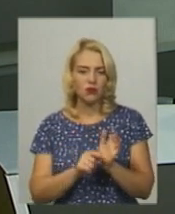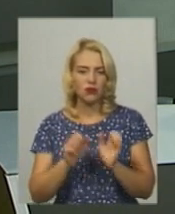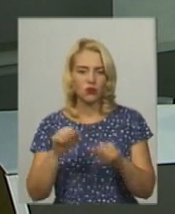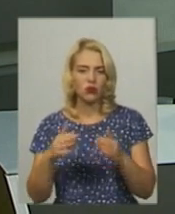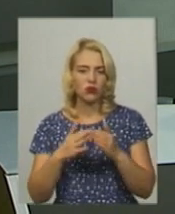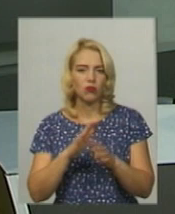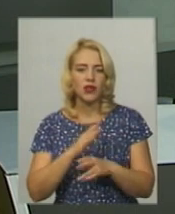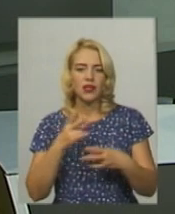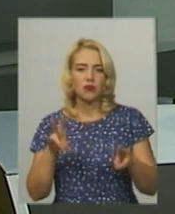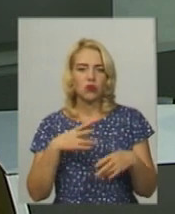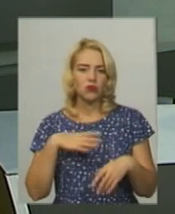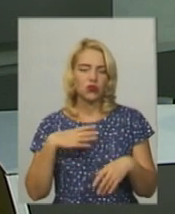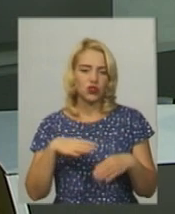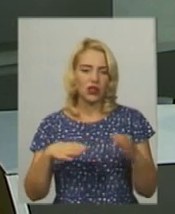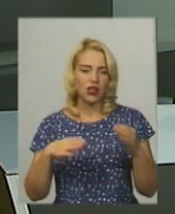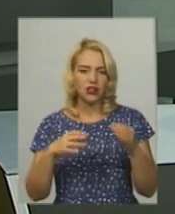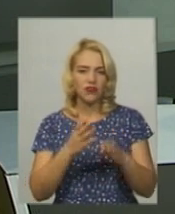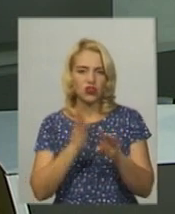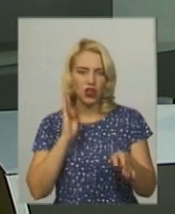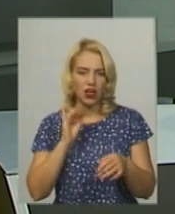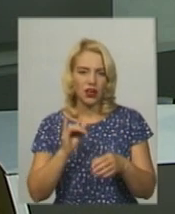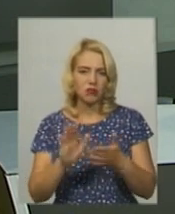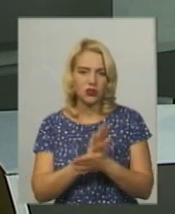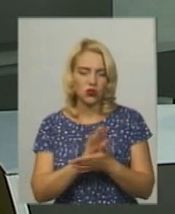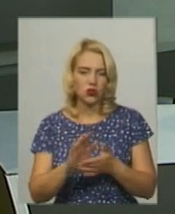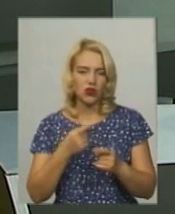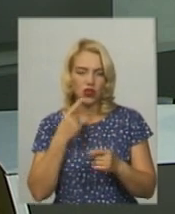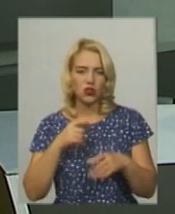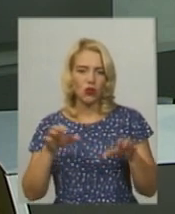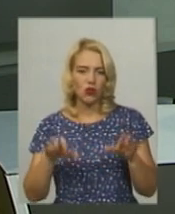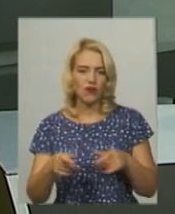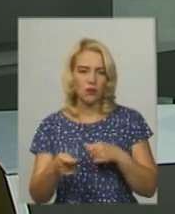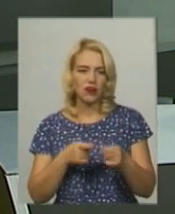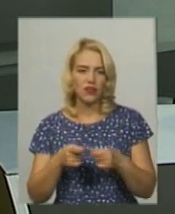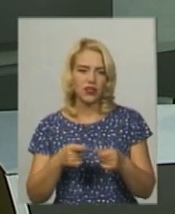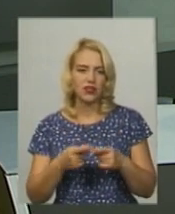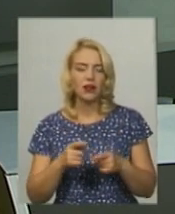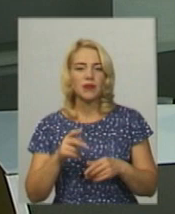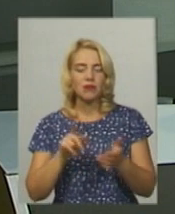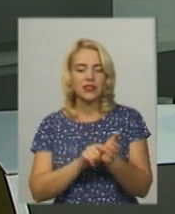чергах, безкоштовно через інтернет, каже голова правління Пенсійного фонду України Євгеній Капінус.